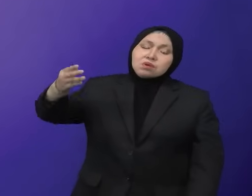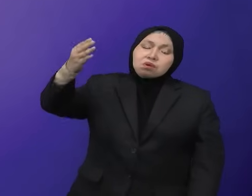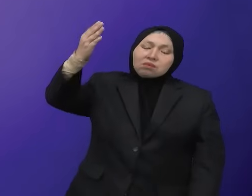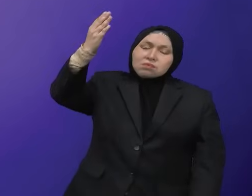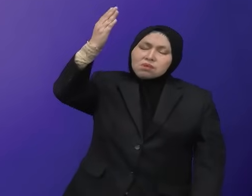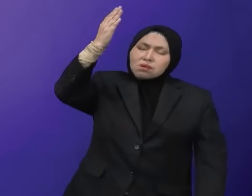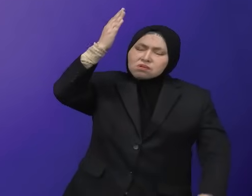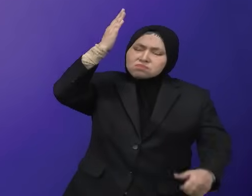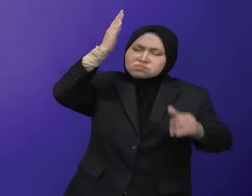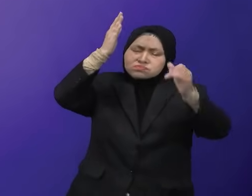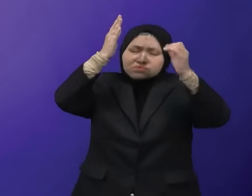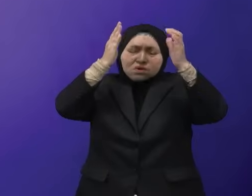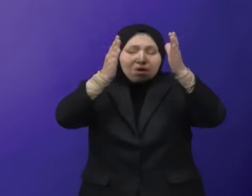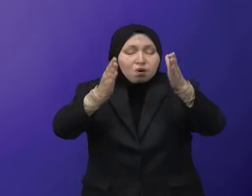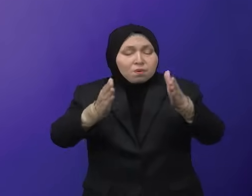وَلِيًّا